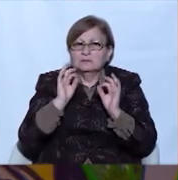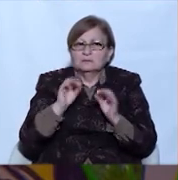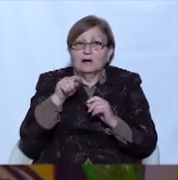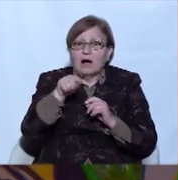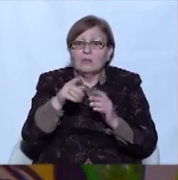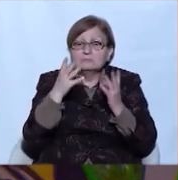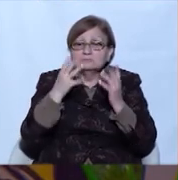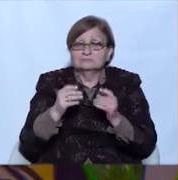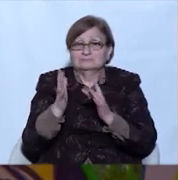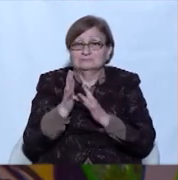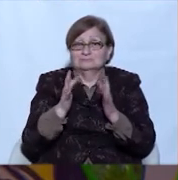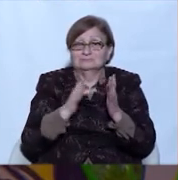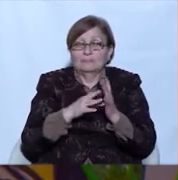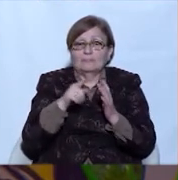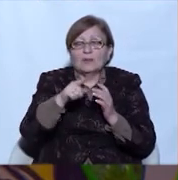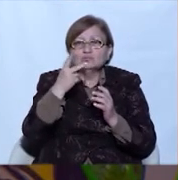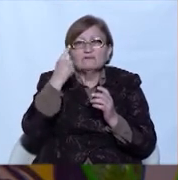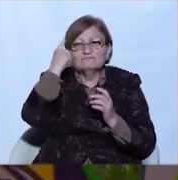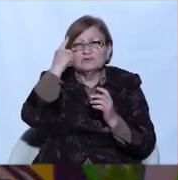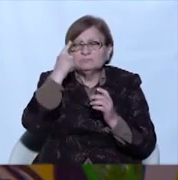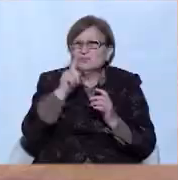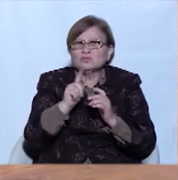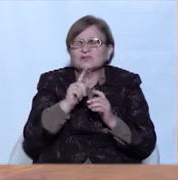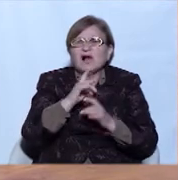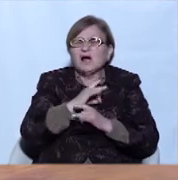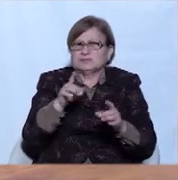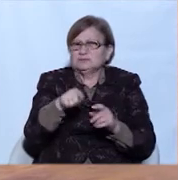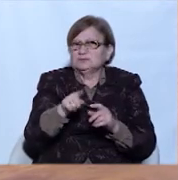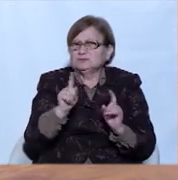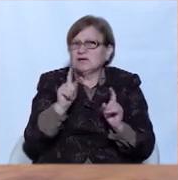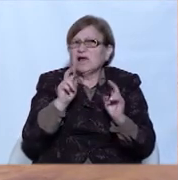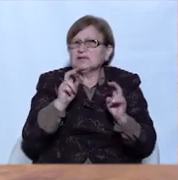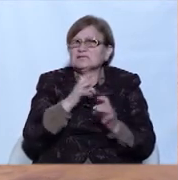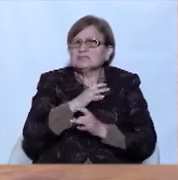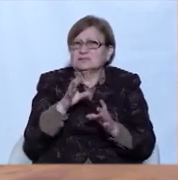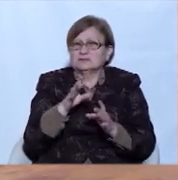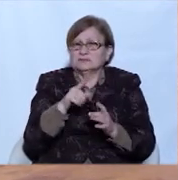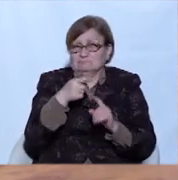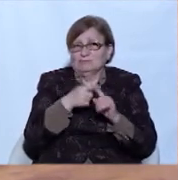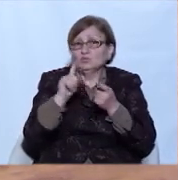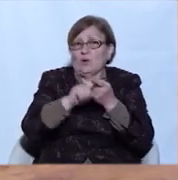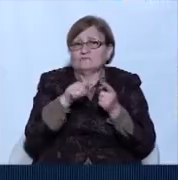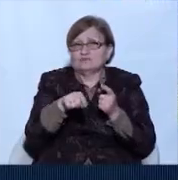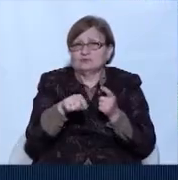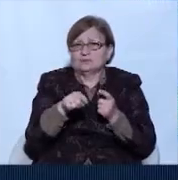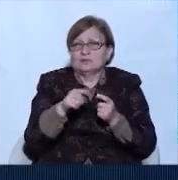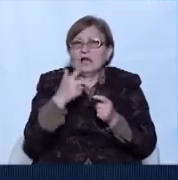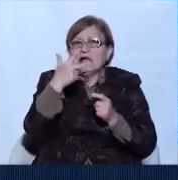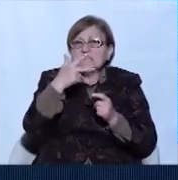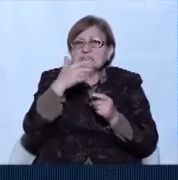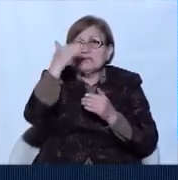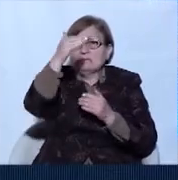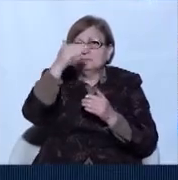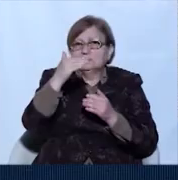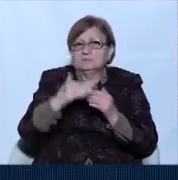ამ დღესასწაულის გააზრებას უკავშირდება ეს ნოველა. სამი